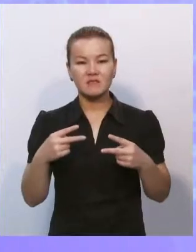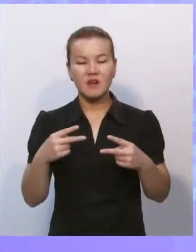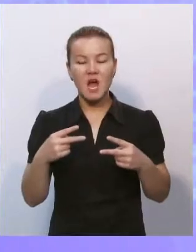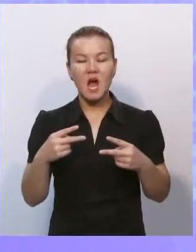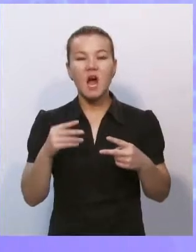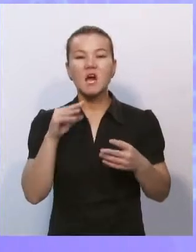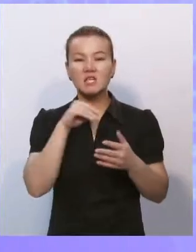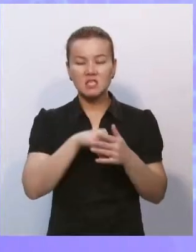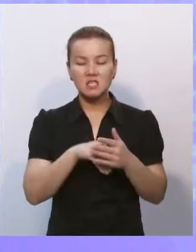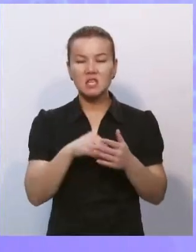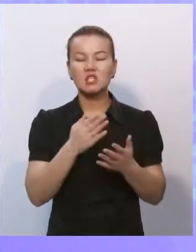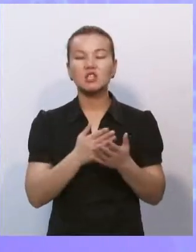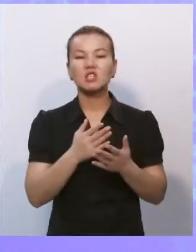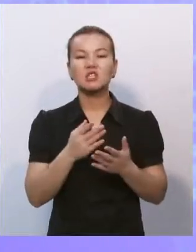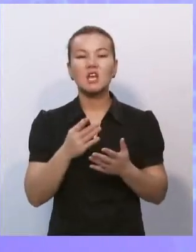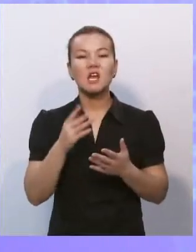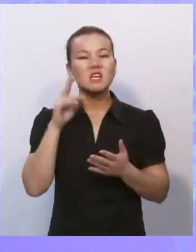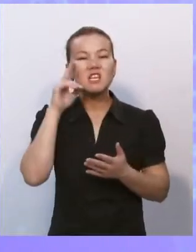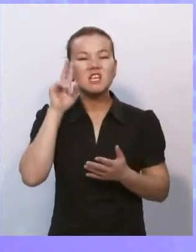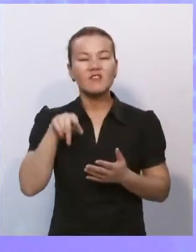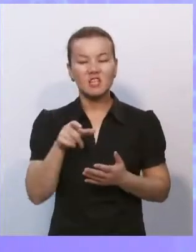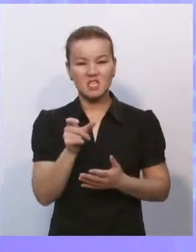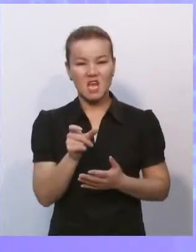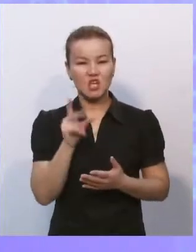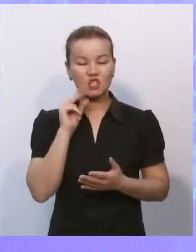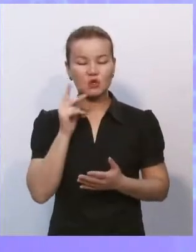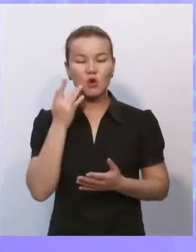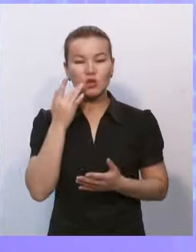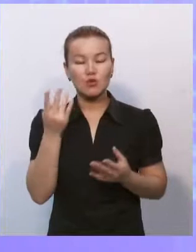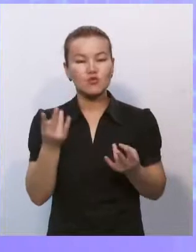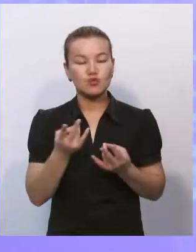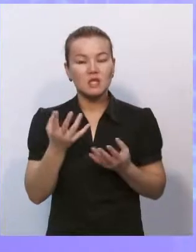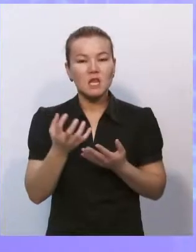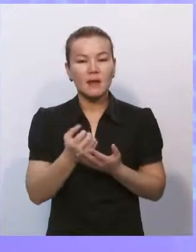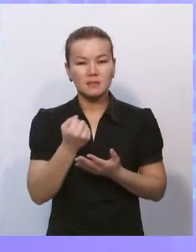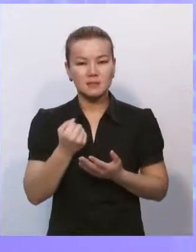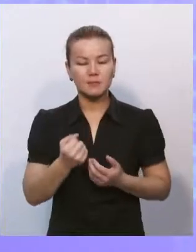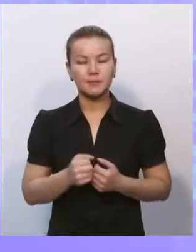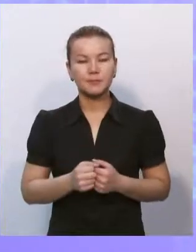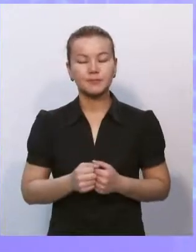содержащее неизвестное число которое надо найти